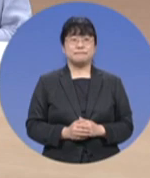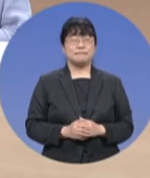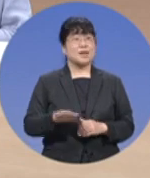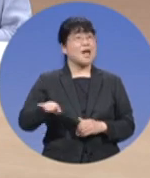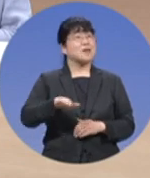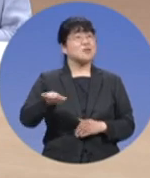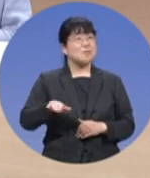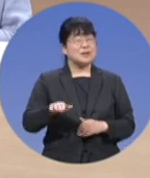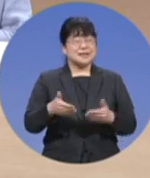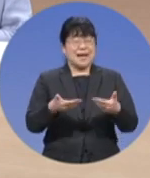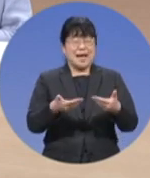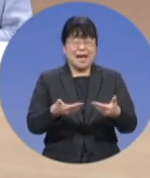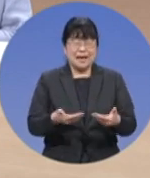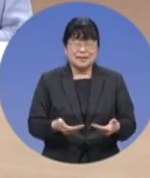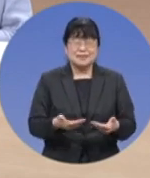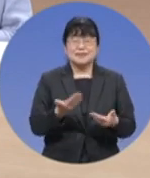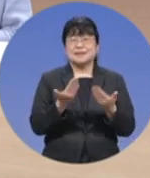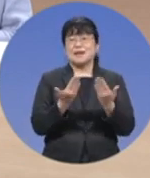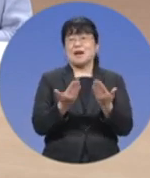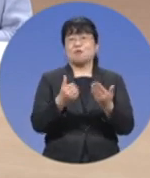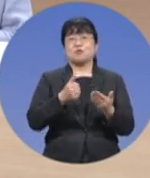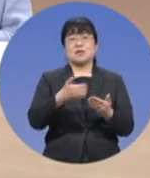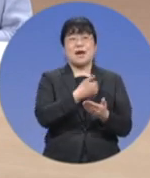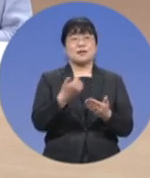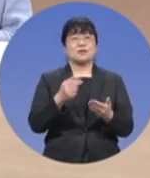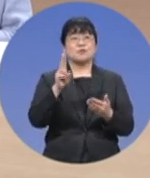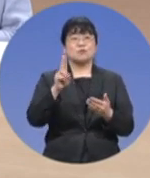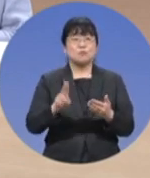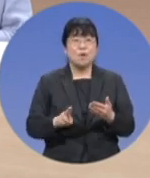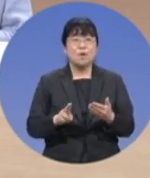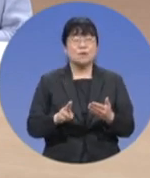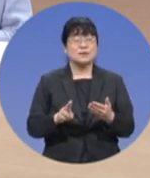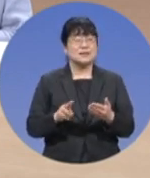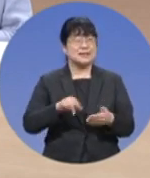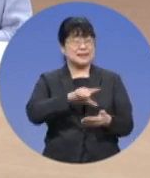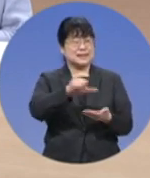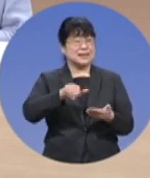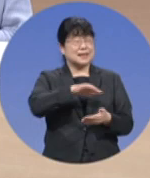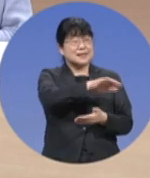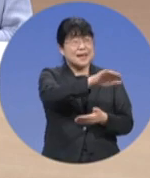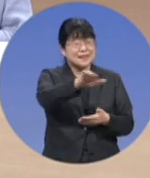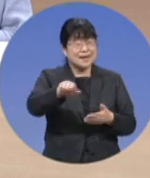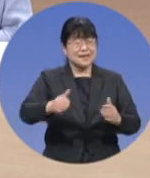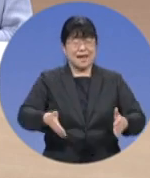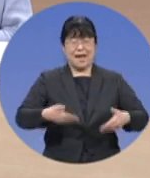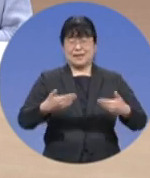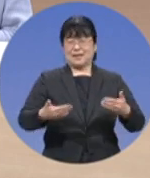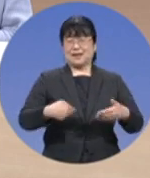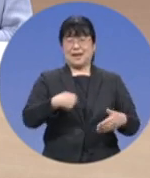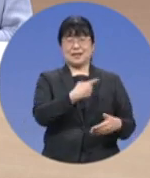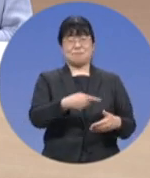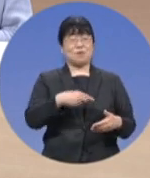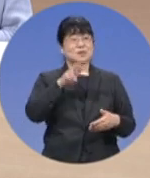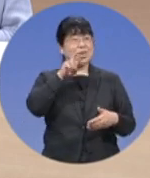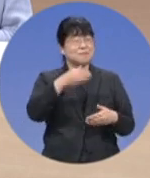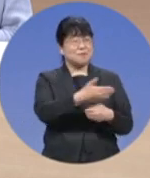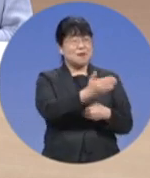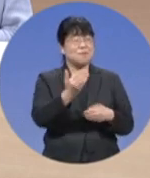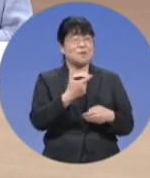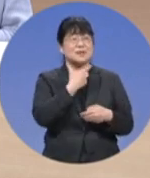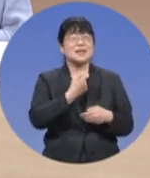もたちが安心して学校に通うことができるように、地域全体で温かい気持ちで見守っていきたいです